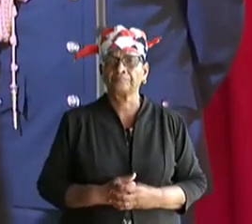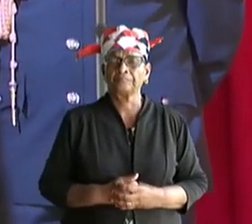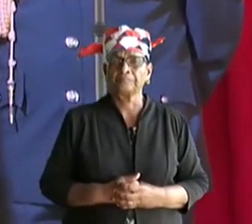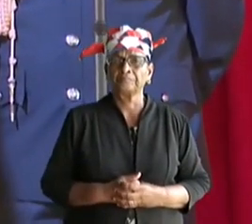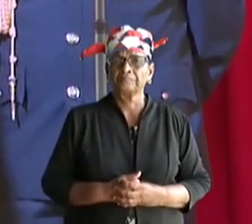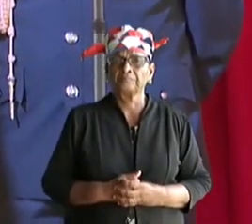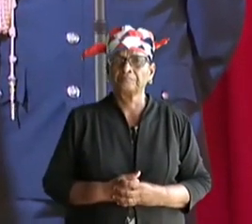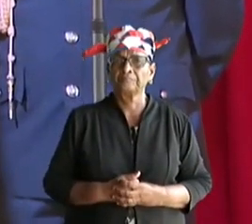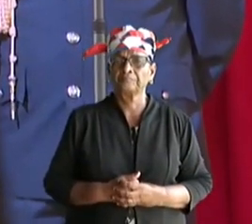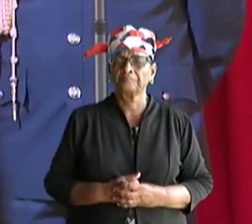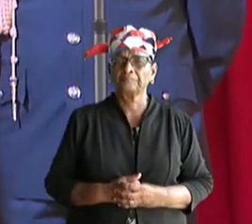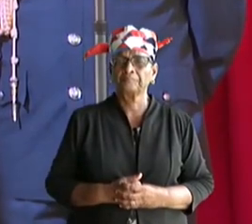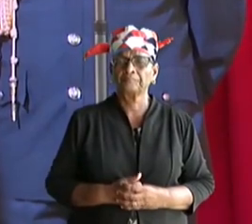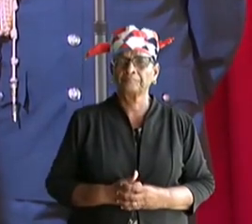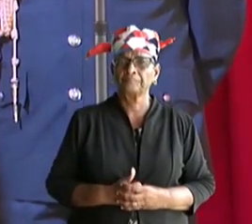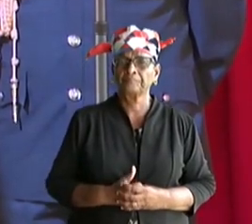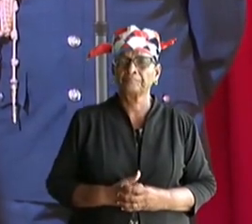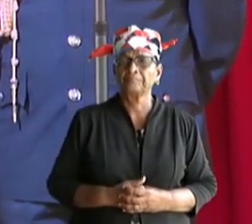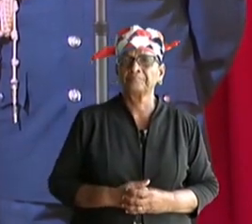Een goedemorgen.